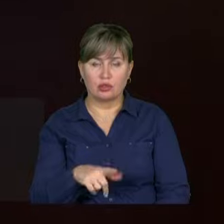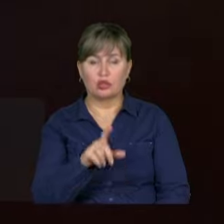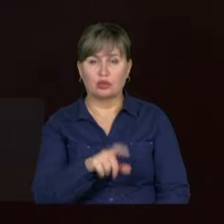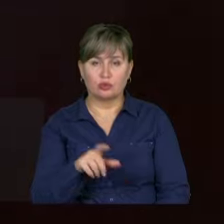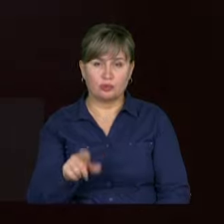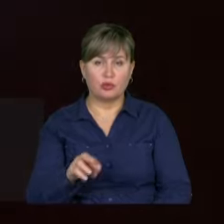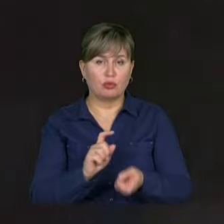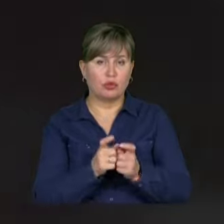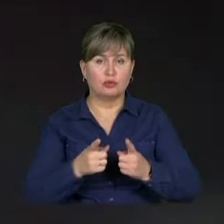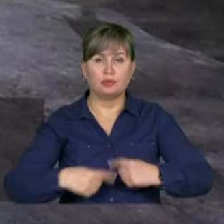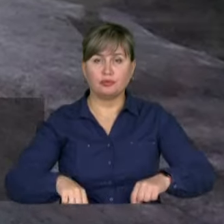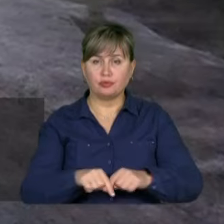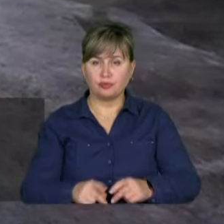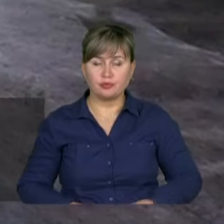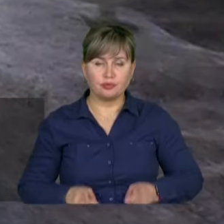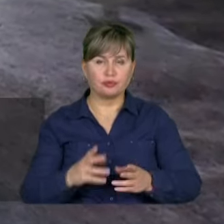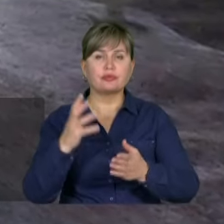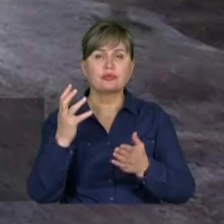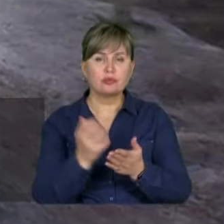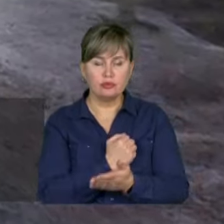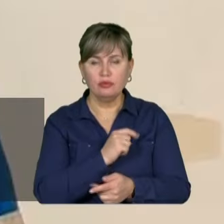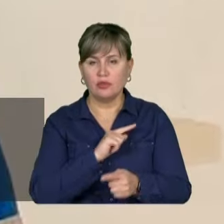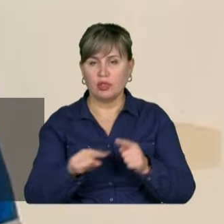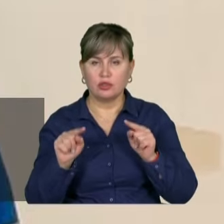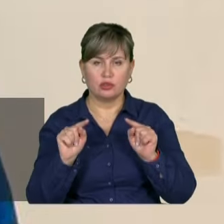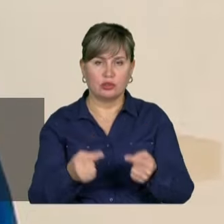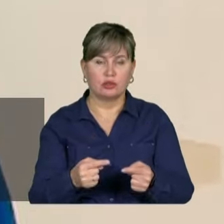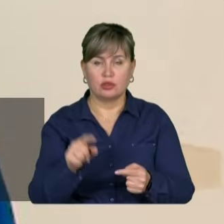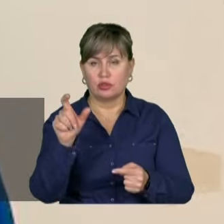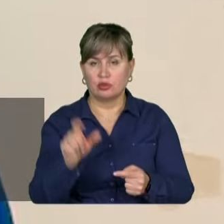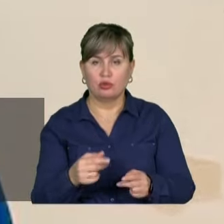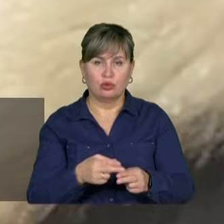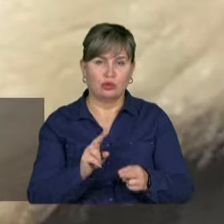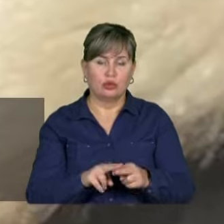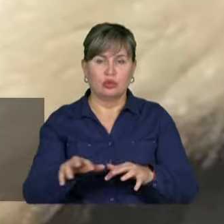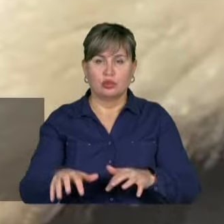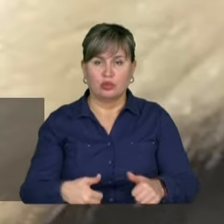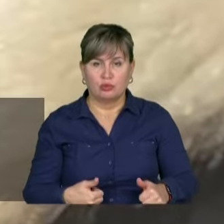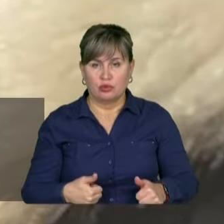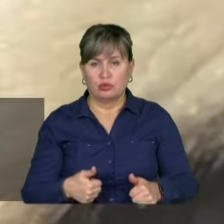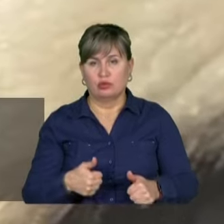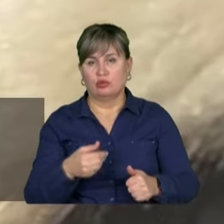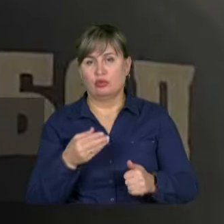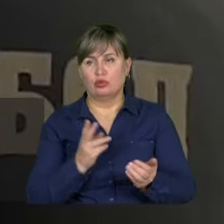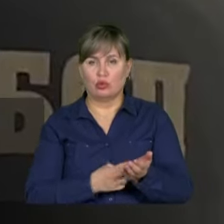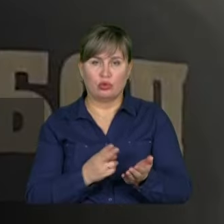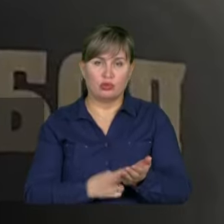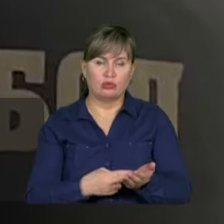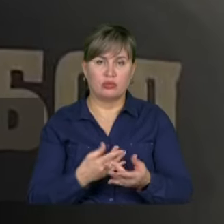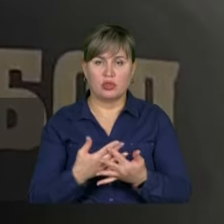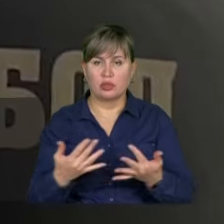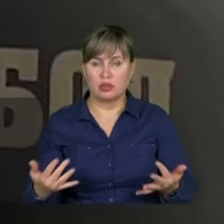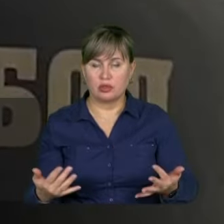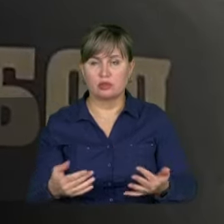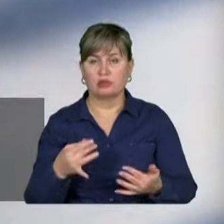по борьбе с организованной преступностью удалось оперативно задержать подозреваемых, у которых изъяли вещдоки. Санкции суда, они